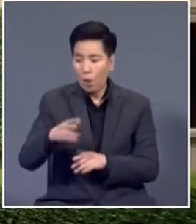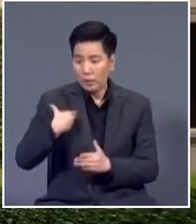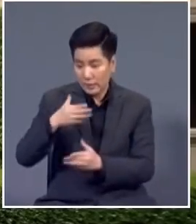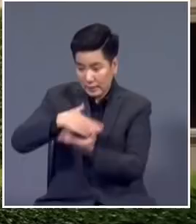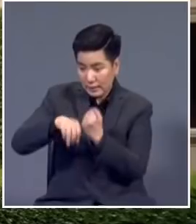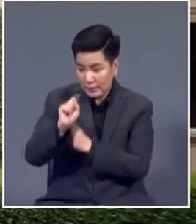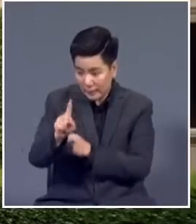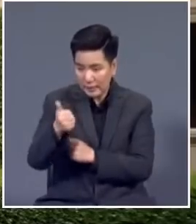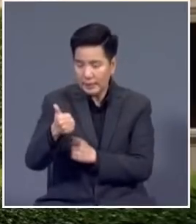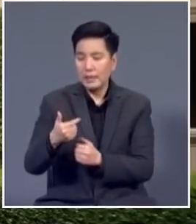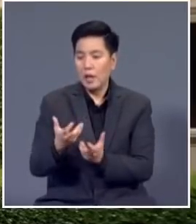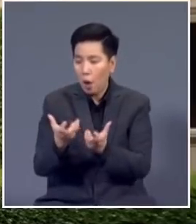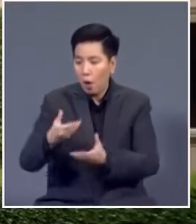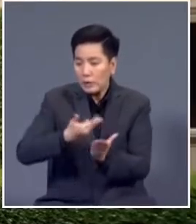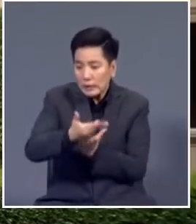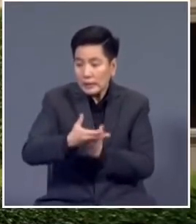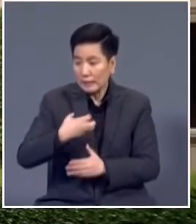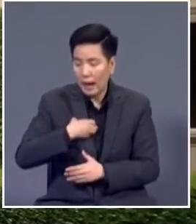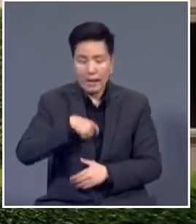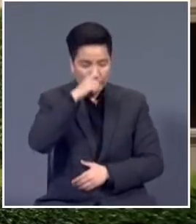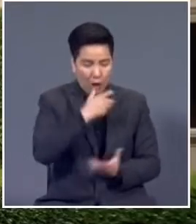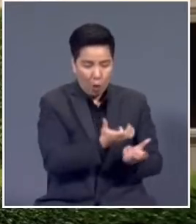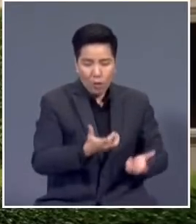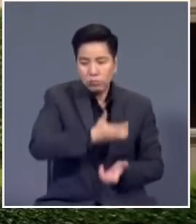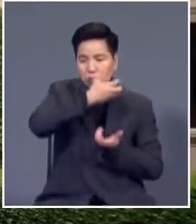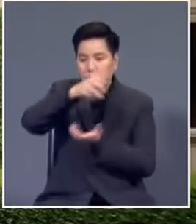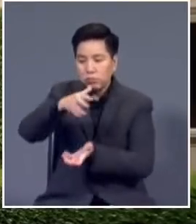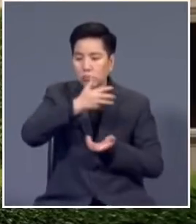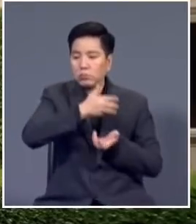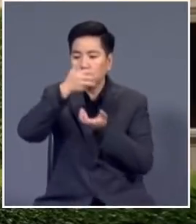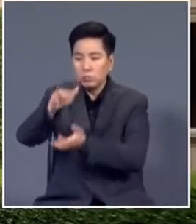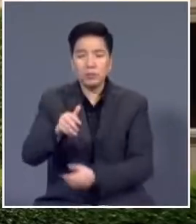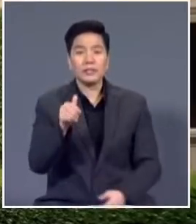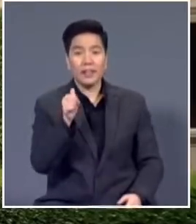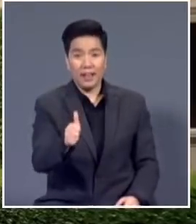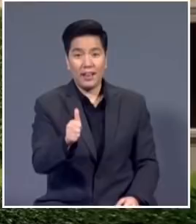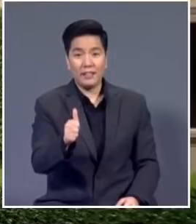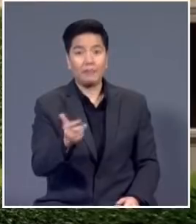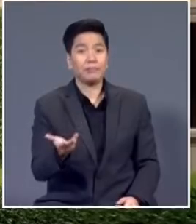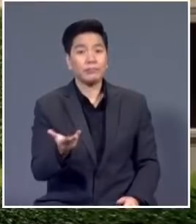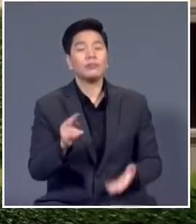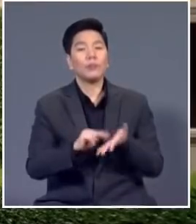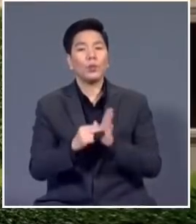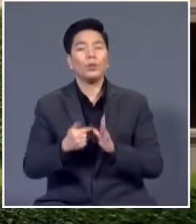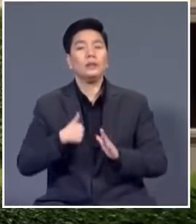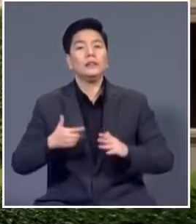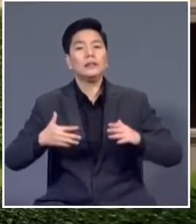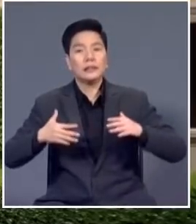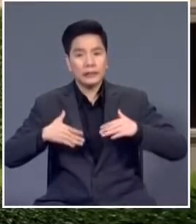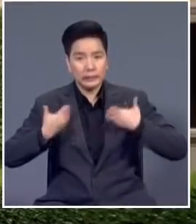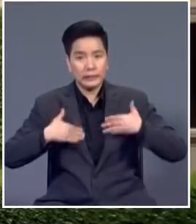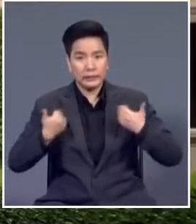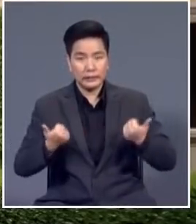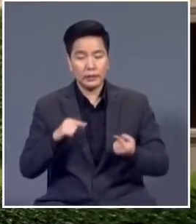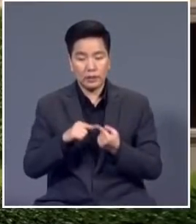ะครับประเทศเราก็สามารถส่งออกสินค้าและบริการออกไปได้มากขึ้นตามไปด้วยเช่นกันก็เป็นที่น่ายินดีนะครับล่าสุด